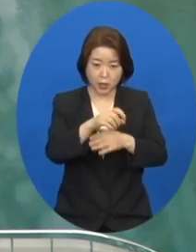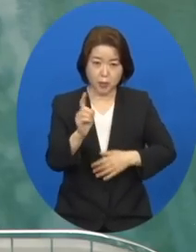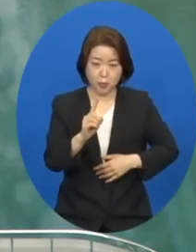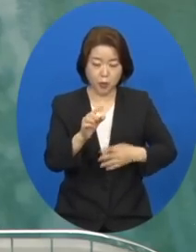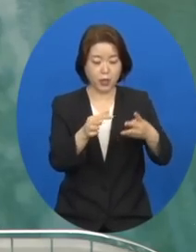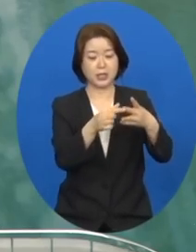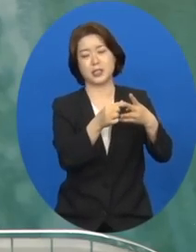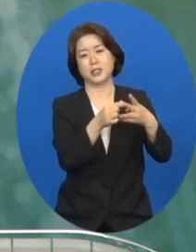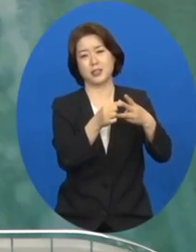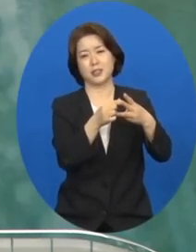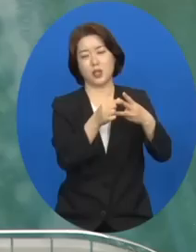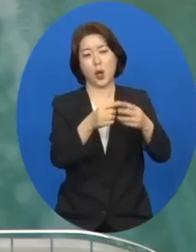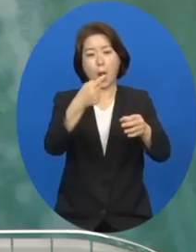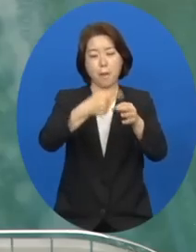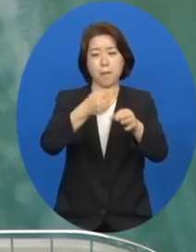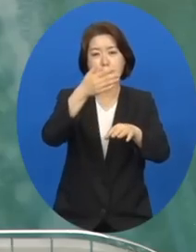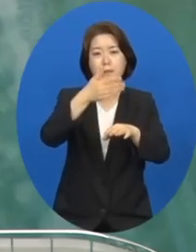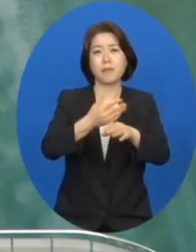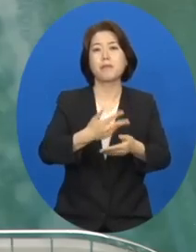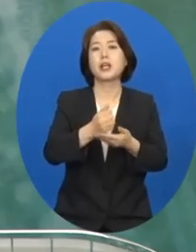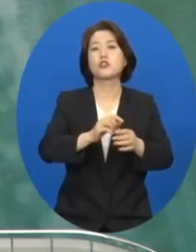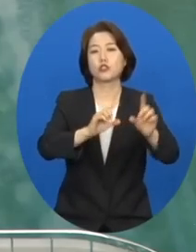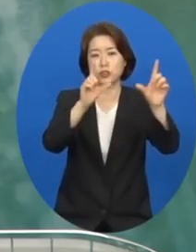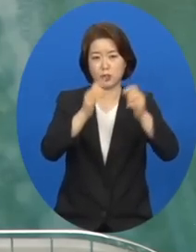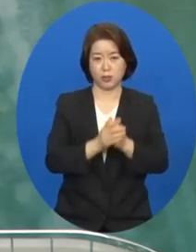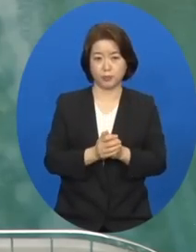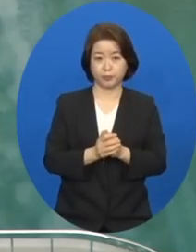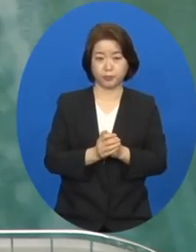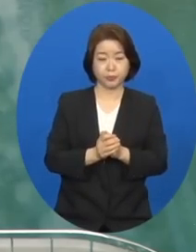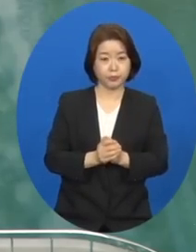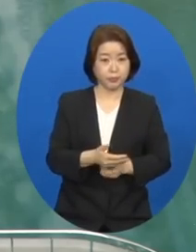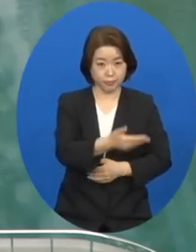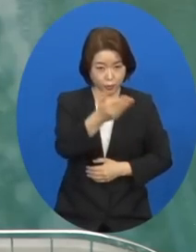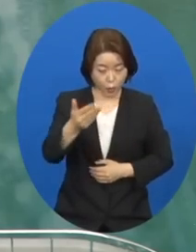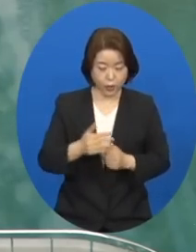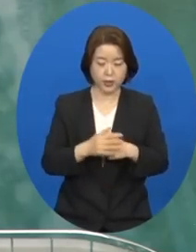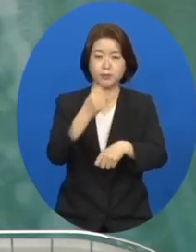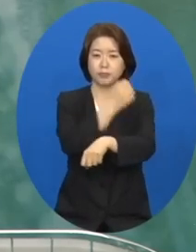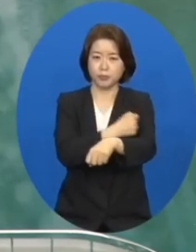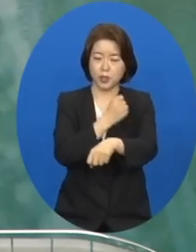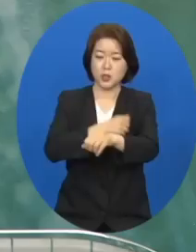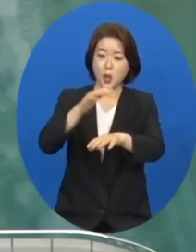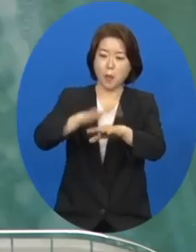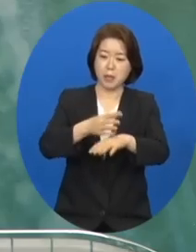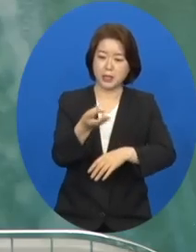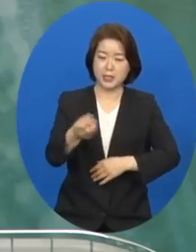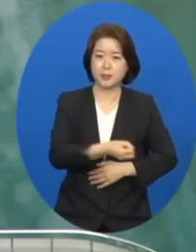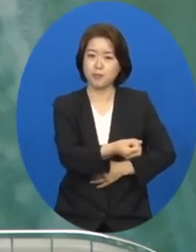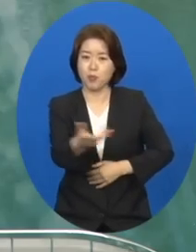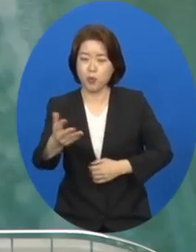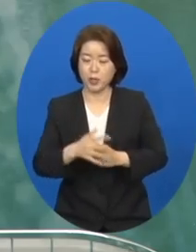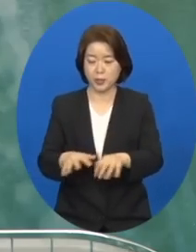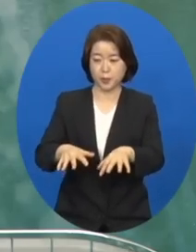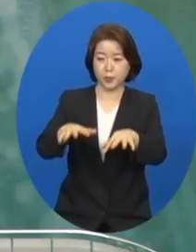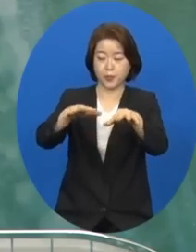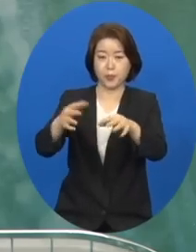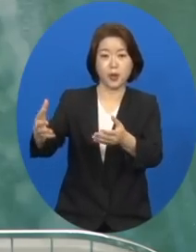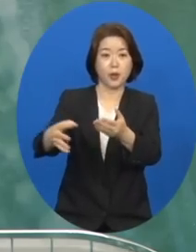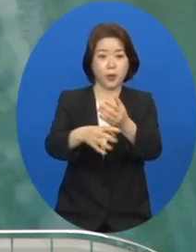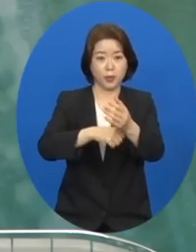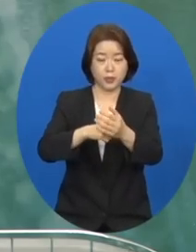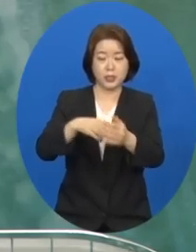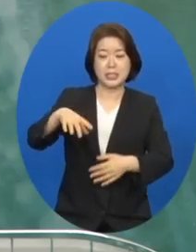에요 16절에 보면 이렇게 되어 있습니다 너희는 너희가 애써서 바체 씨를 뿌려서 거둔 곡식의 첫